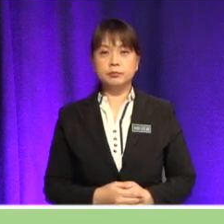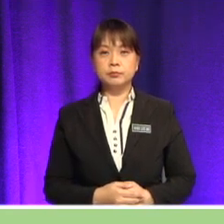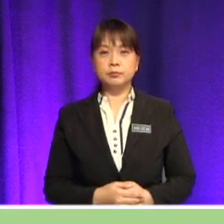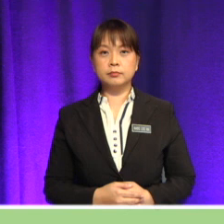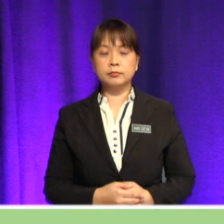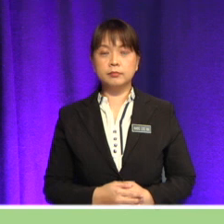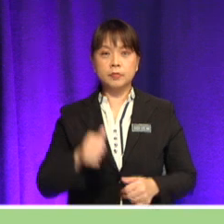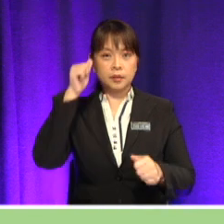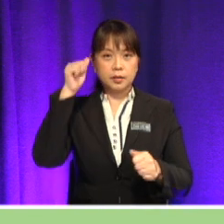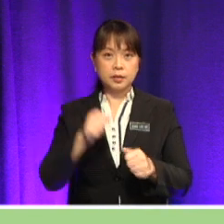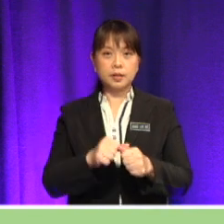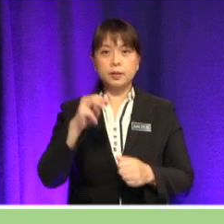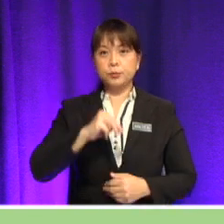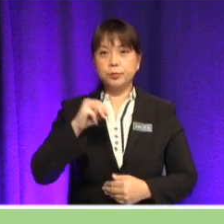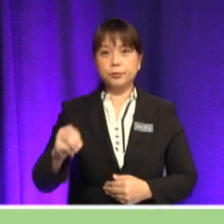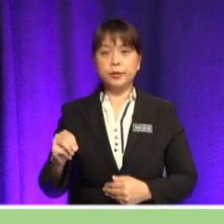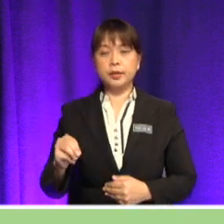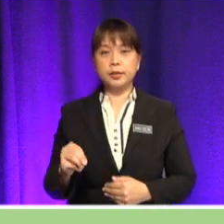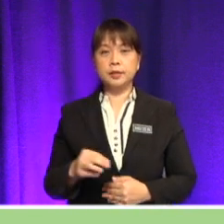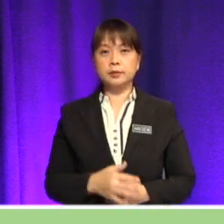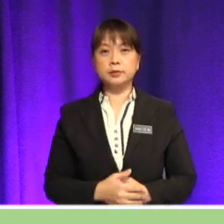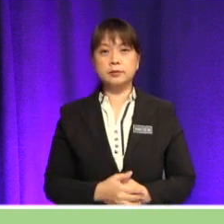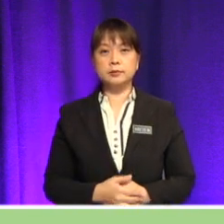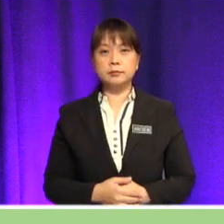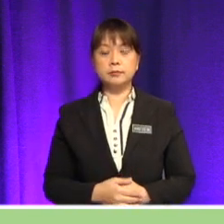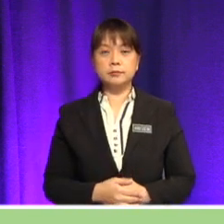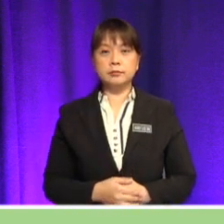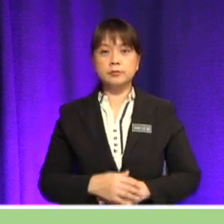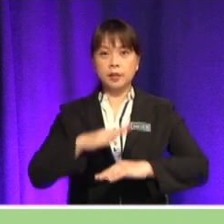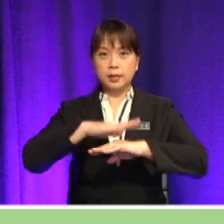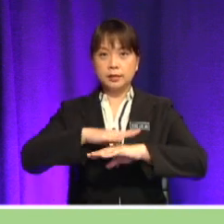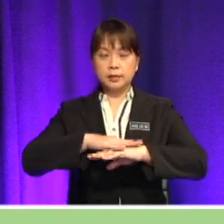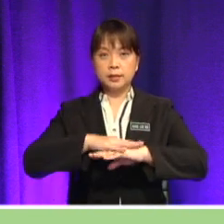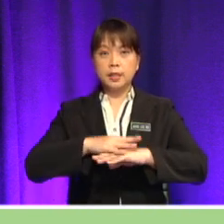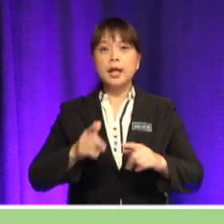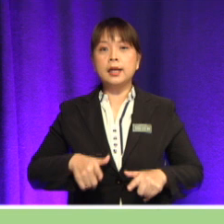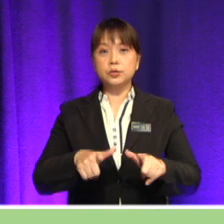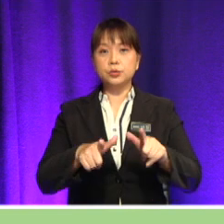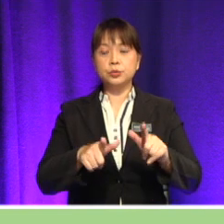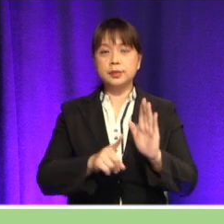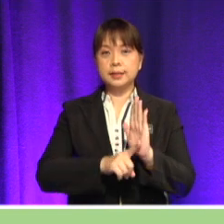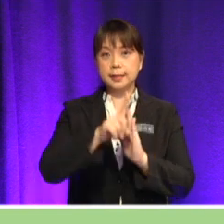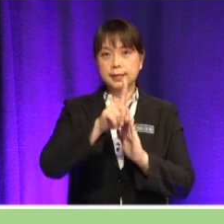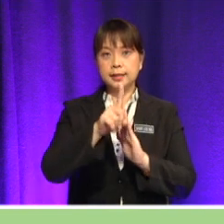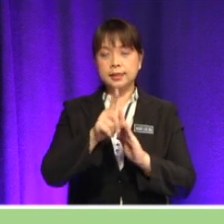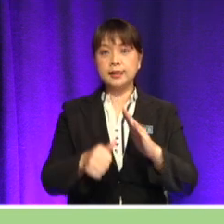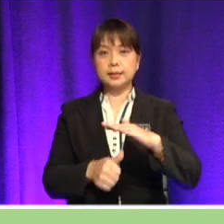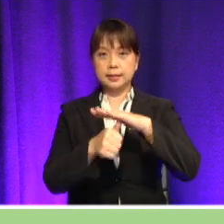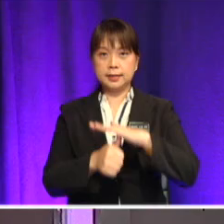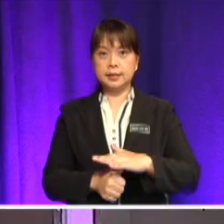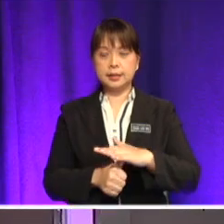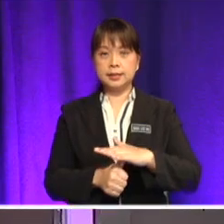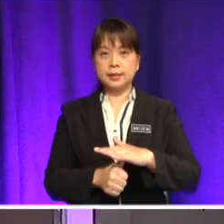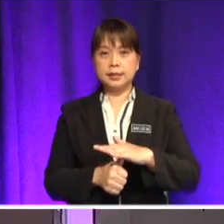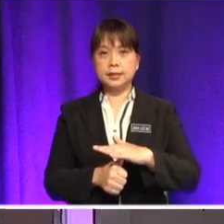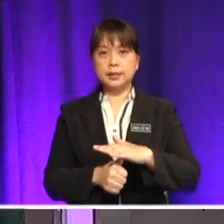ingat murid-murid semua di atas ini halal jadi tinggi tekanan direndah berarti di bawah ini halal rendah tekanan